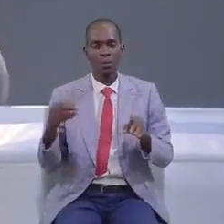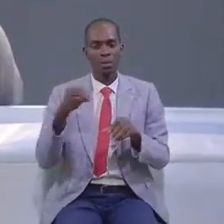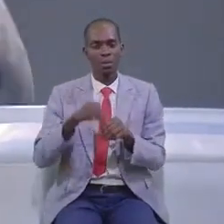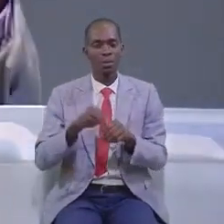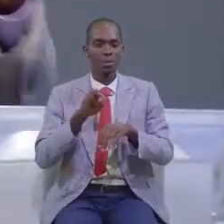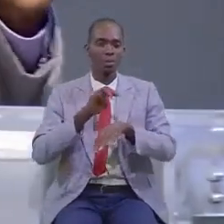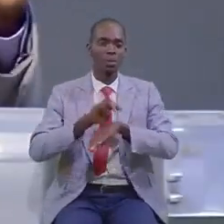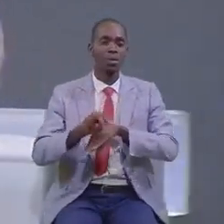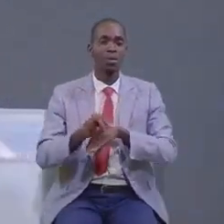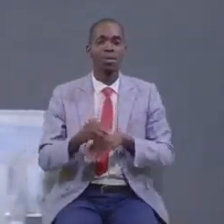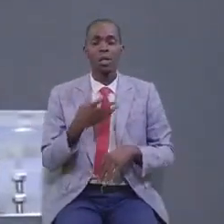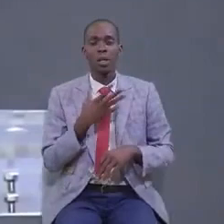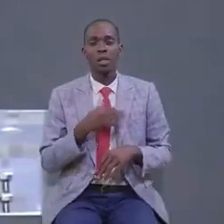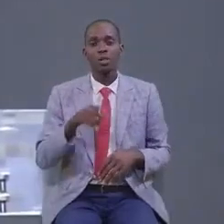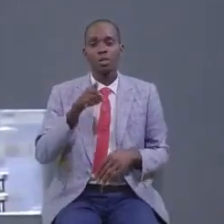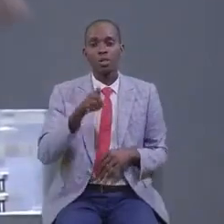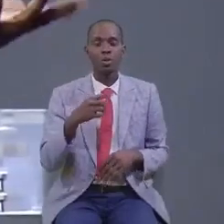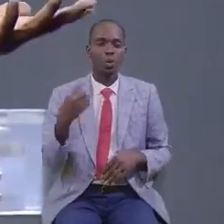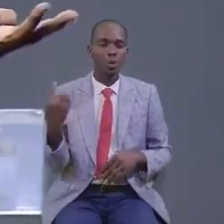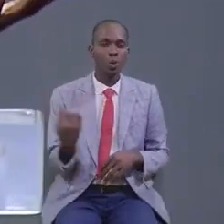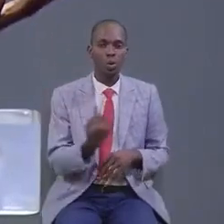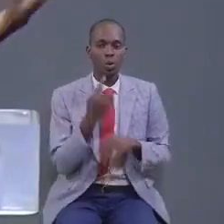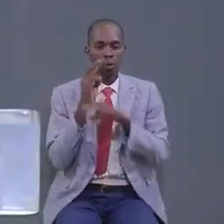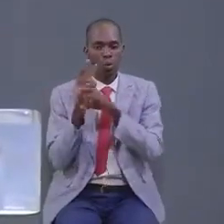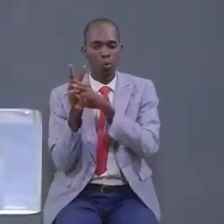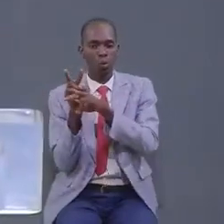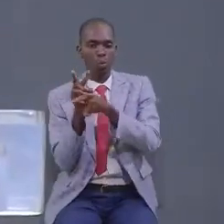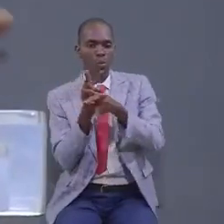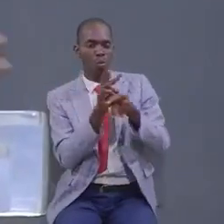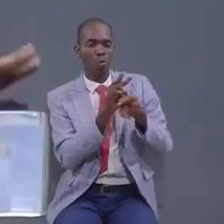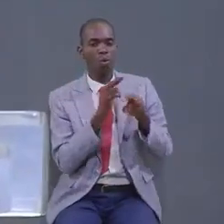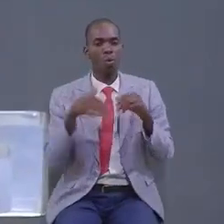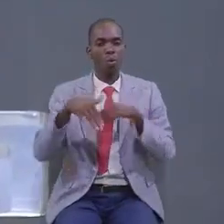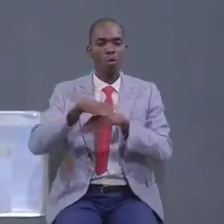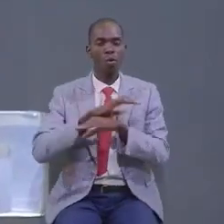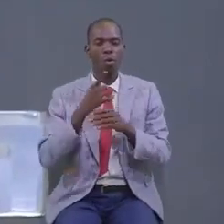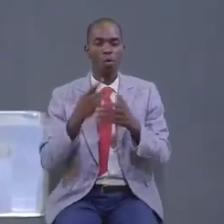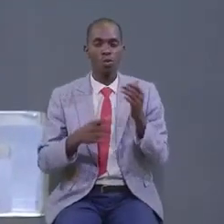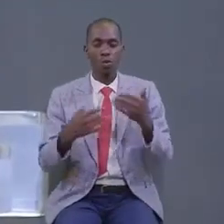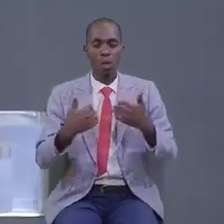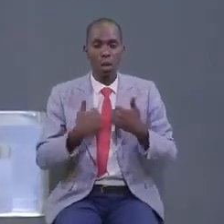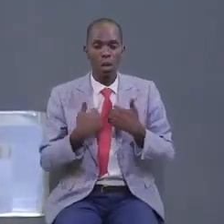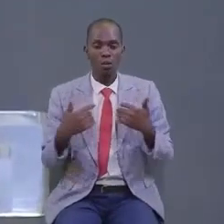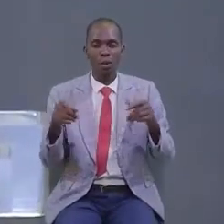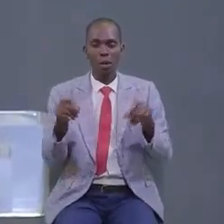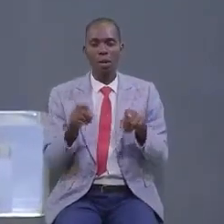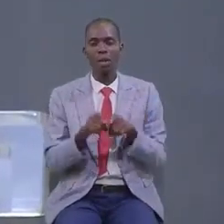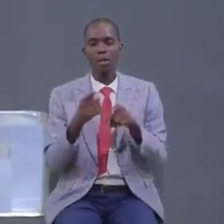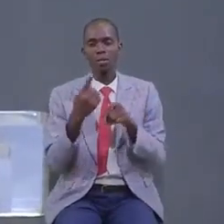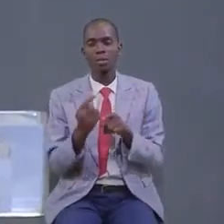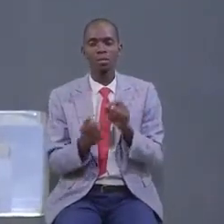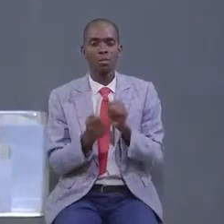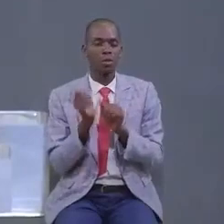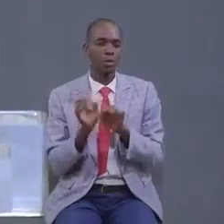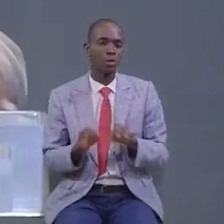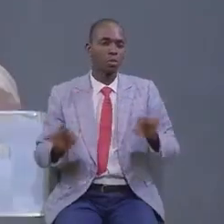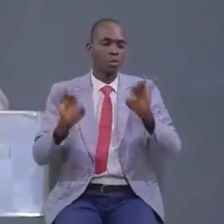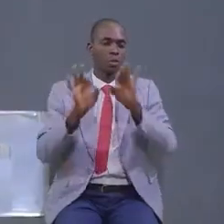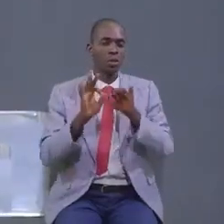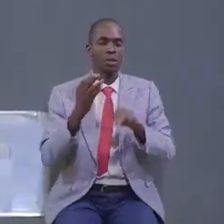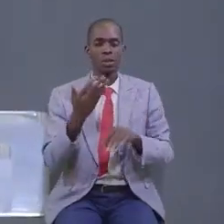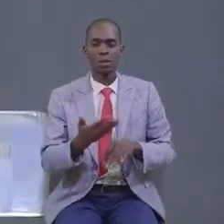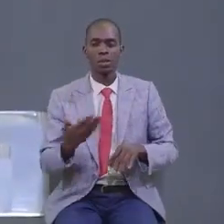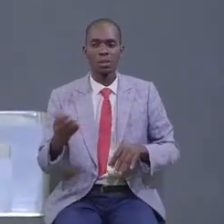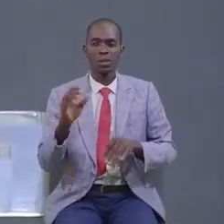ప్రాధాన్యతలు ఉంటాయి. And you always watch over what you count as priority. మీరెప్పుడు కూడా మీ జీవితంలో ఏది